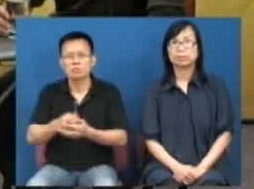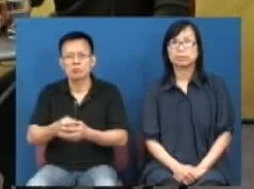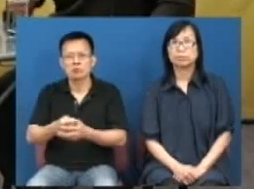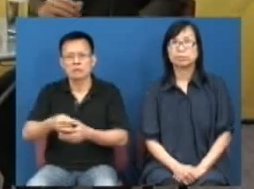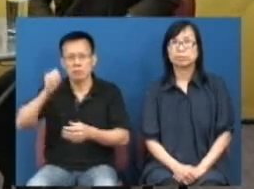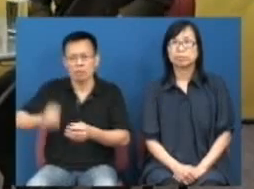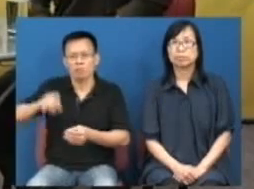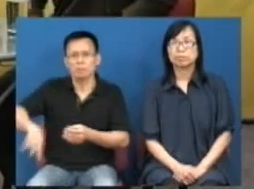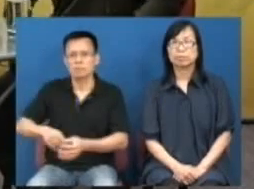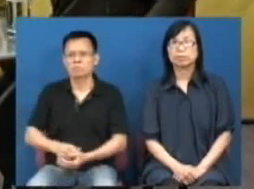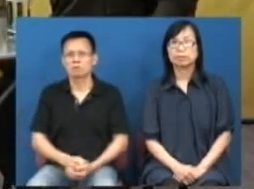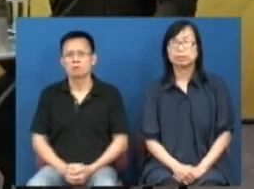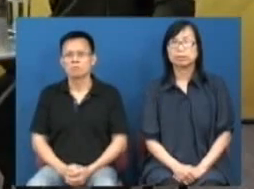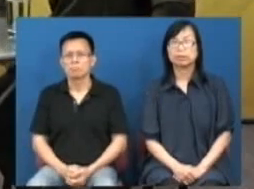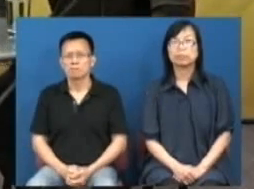係。